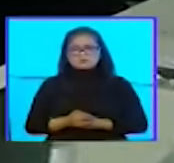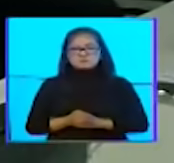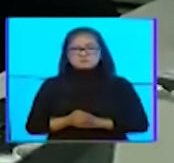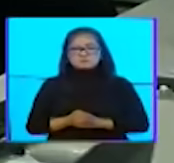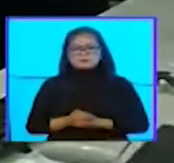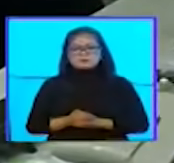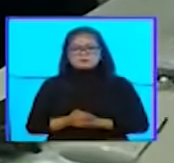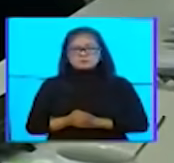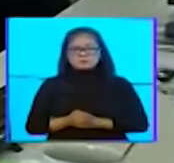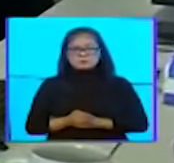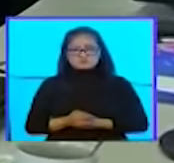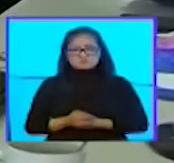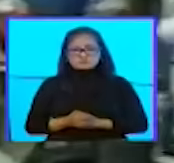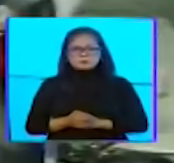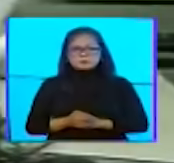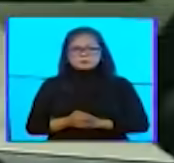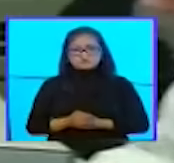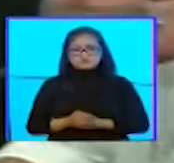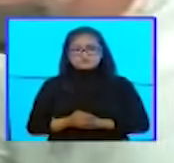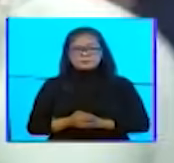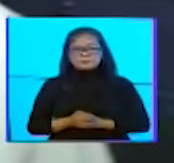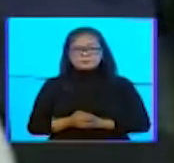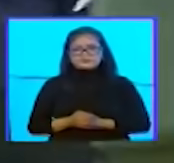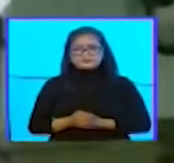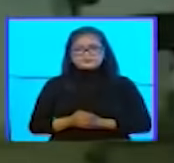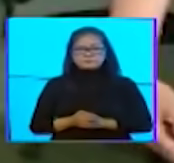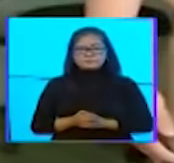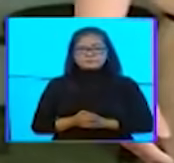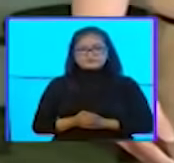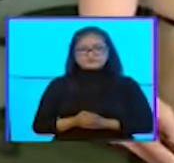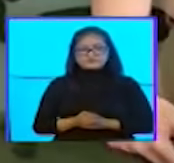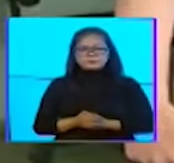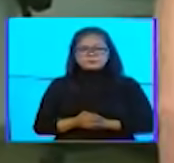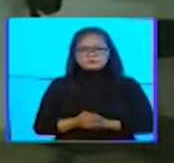Jadi, selesai ya.